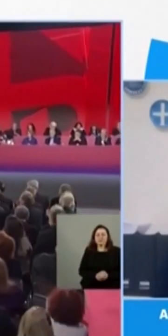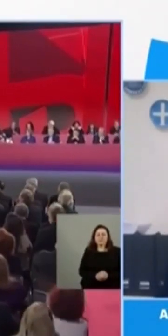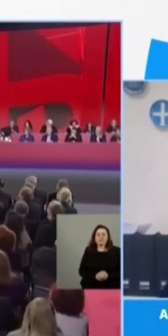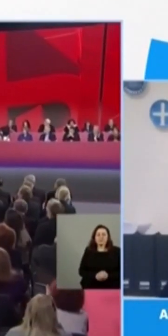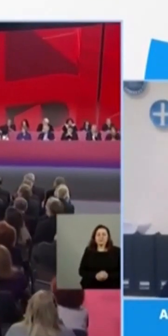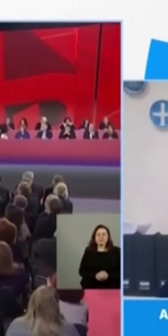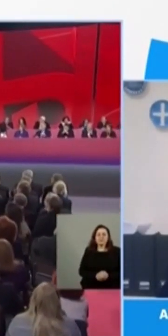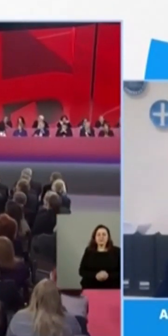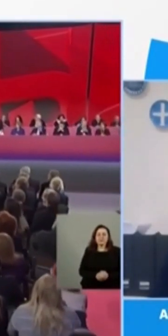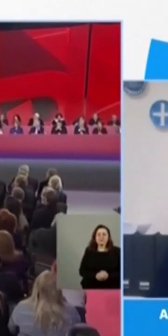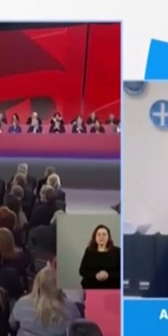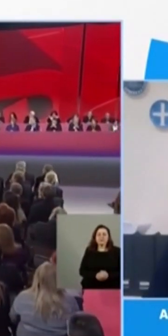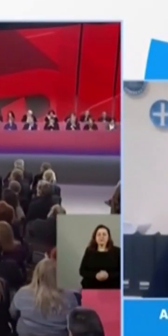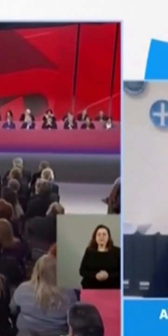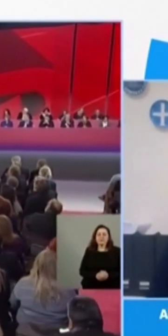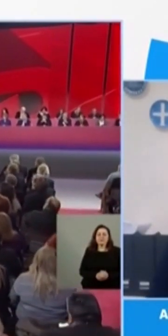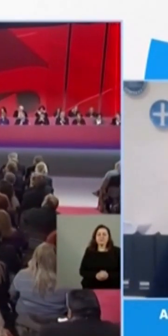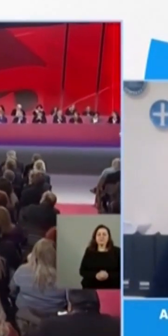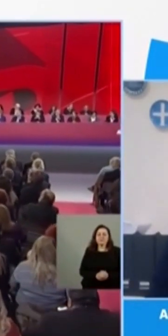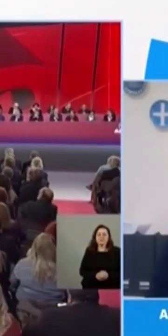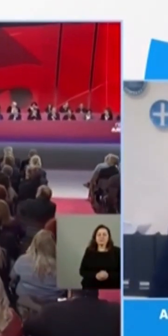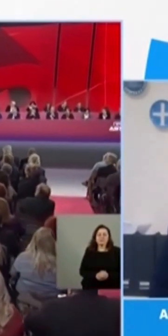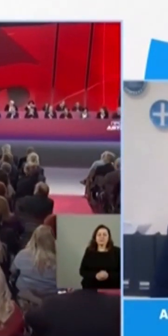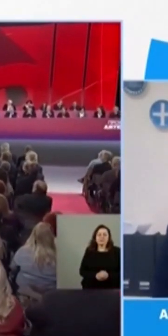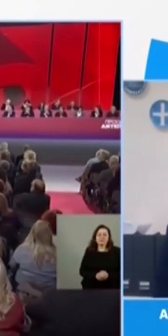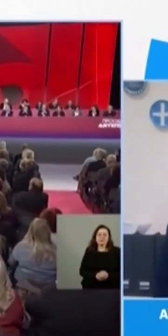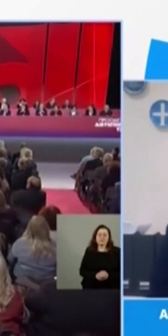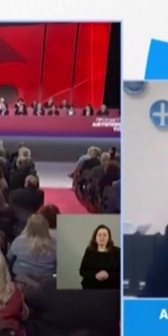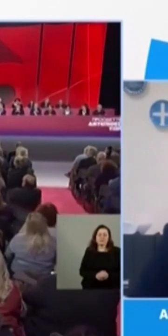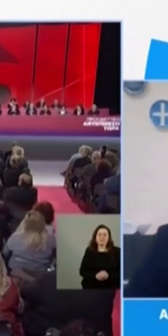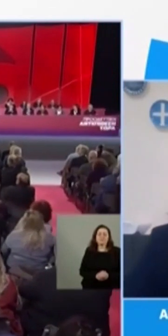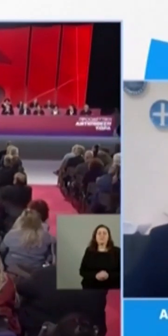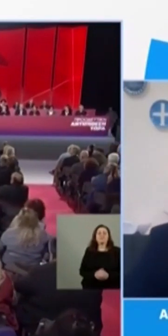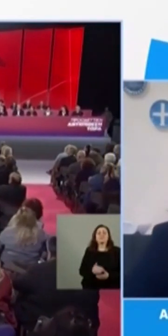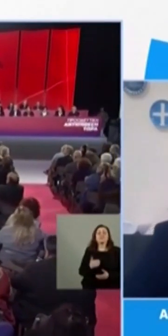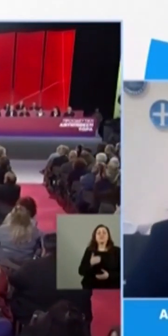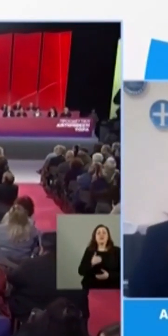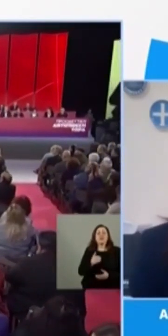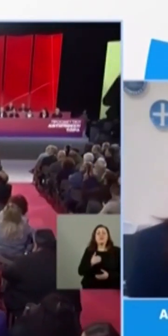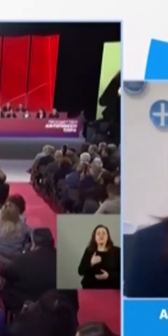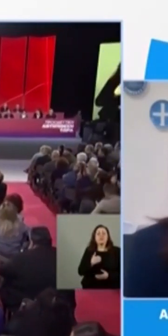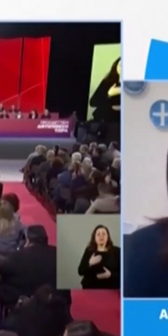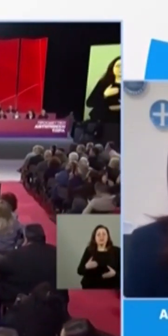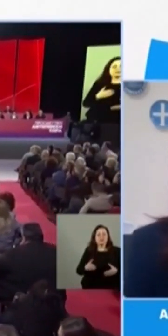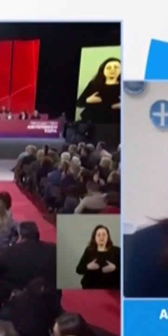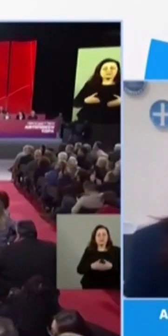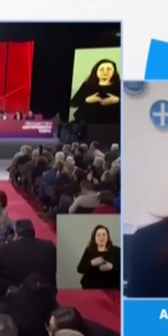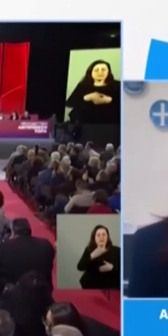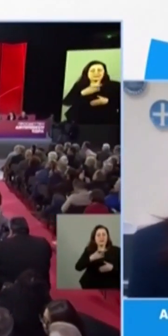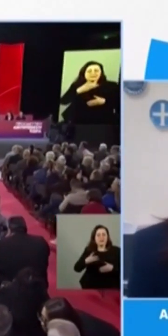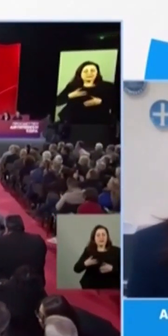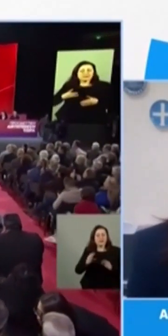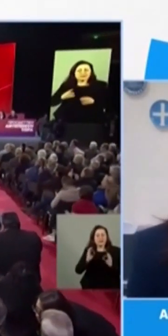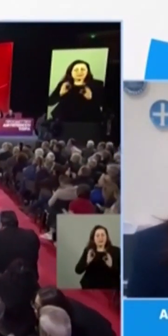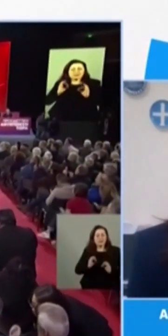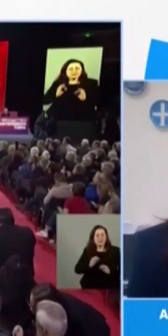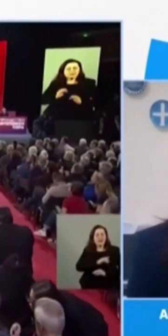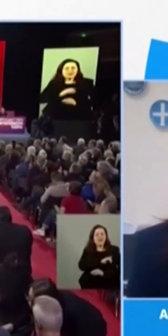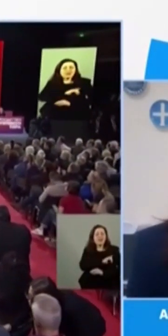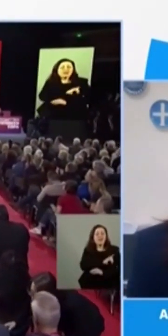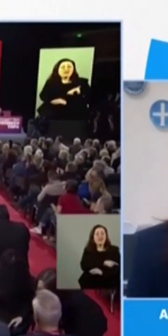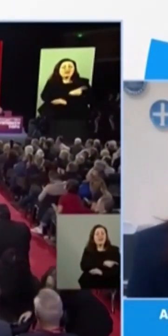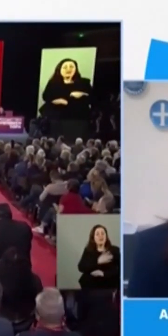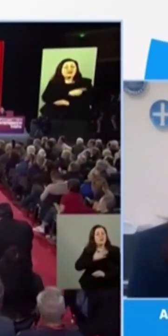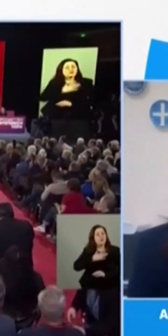ο ΣΥΡΙΖΑ σαφώς θα πρέπει να βρει το βηματισμό του και ο κύριος Κασελάκης το πώς θα συνεχιστεί μέχρι τις ευρωεκλογές πρωτίστως, είναι ο